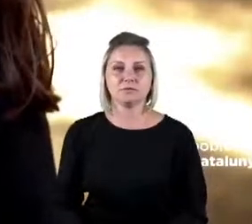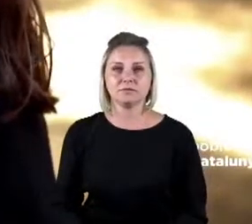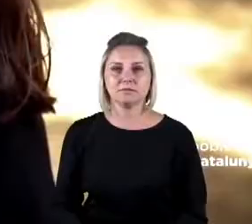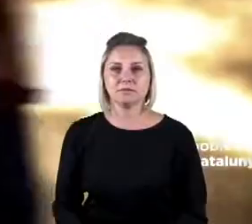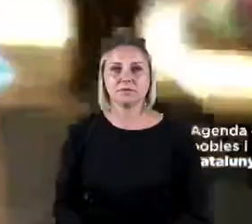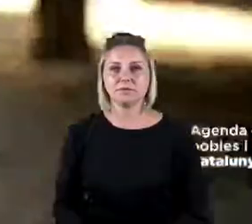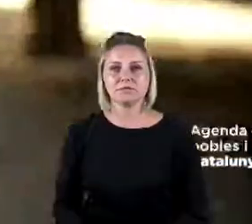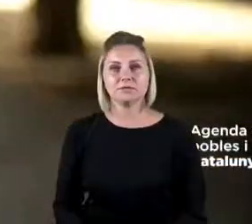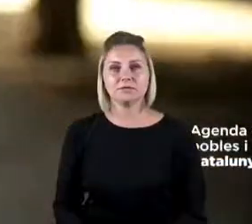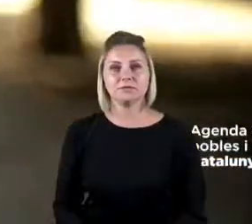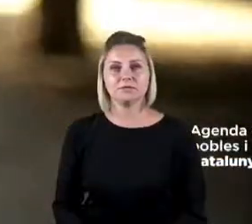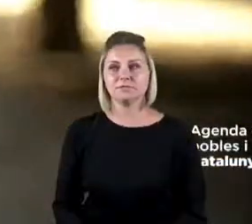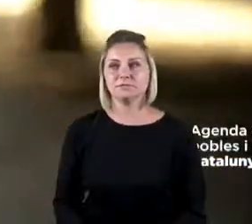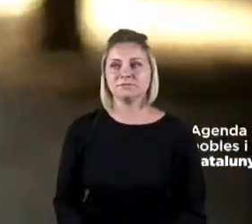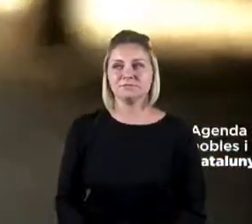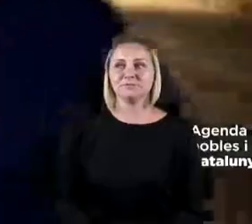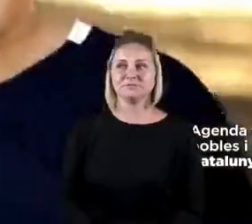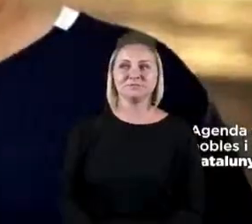Confiem en vosaltres.